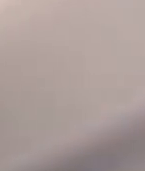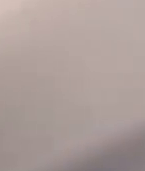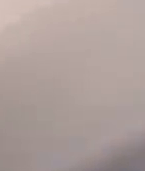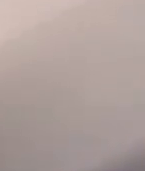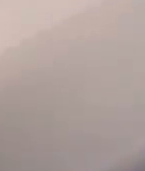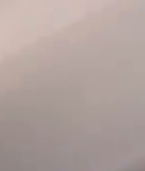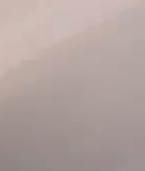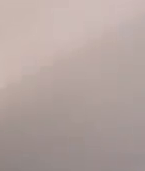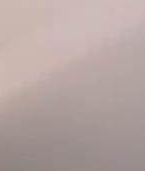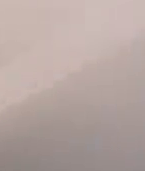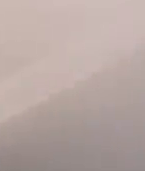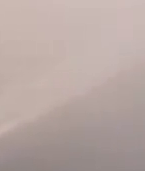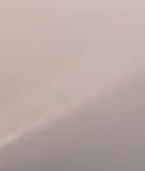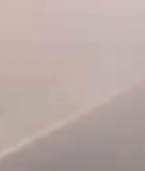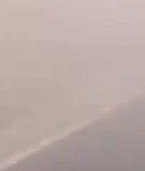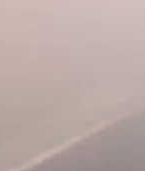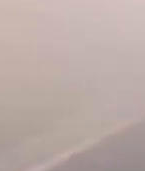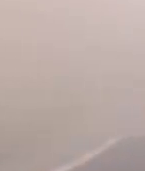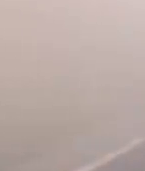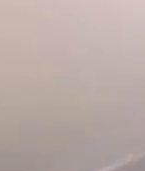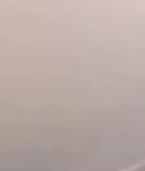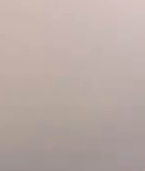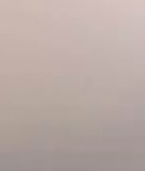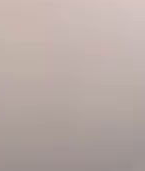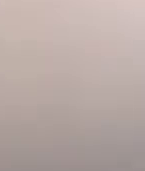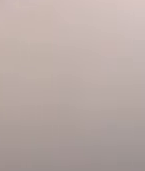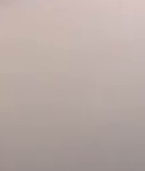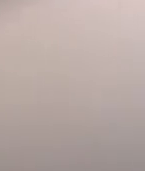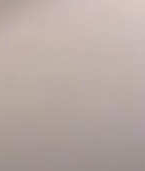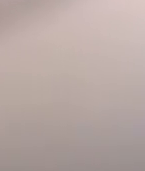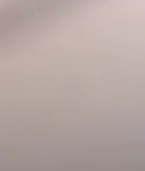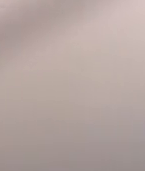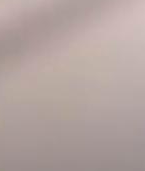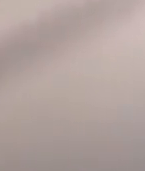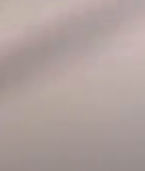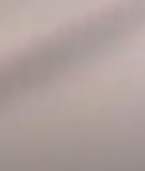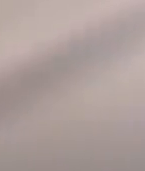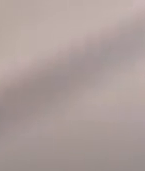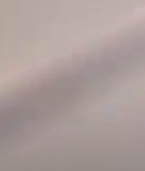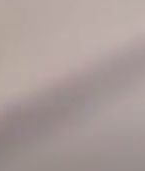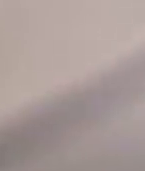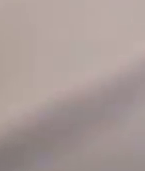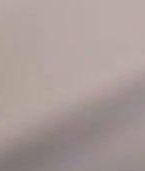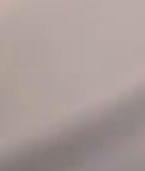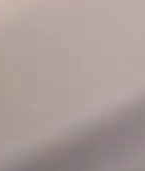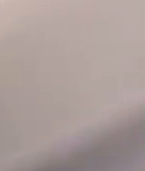channel. Para sa mga kapuso abroad, pwede nyo rin kaming makasama sa GMA Pinoy